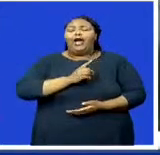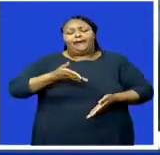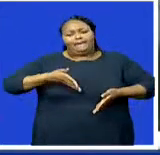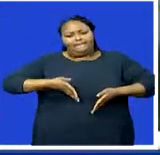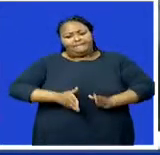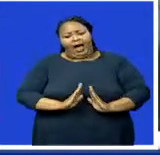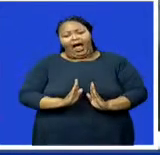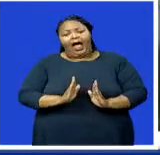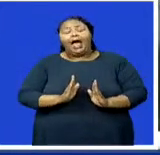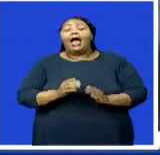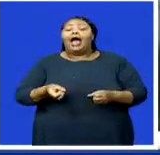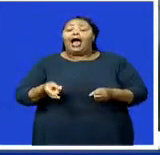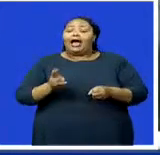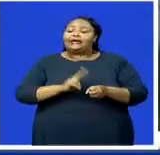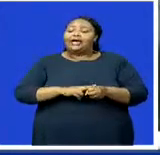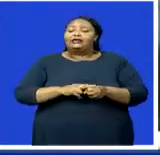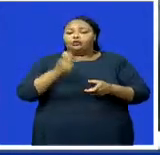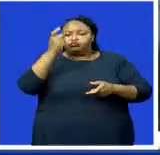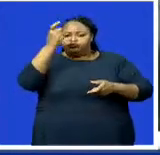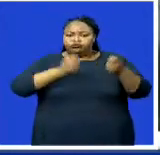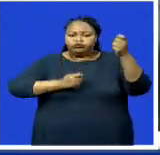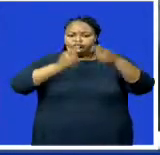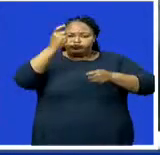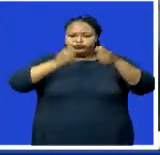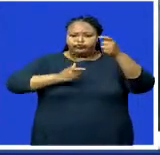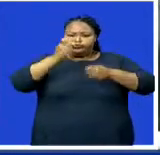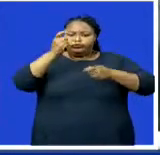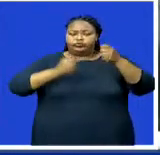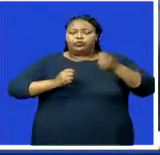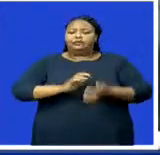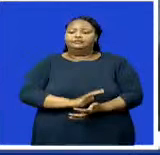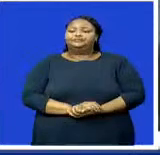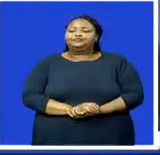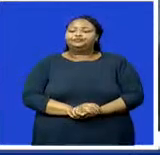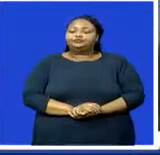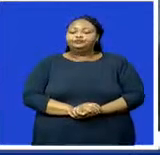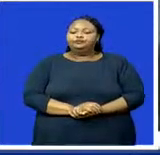letinye asisabopheli nekubophela so tona